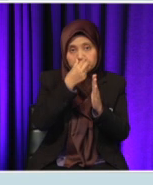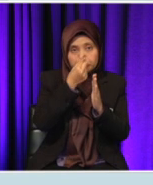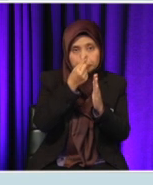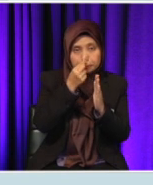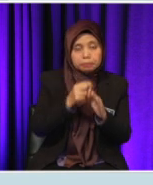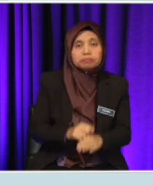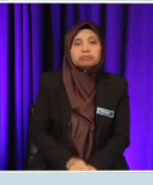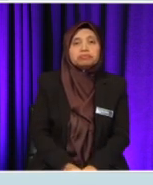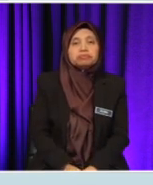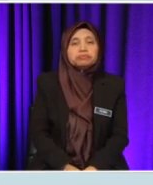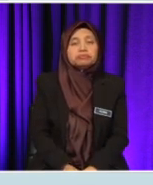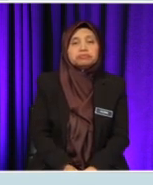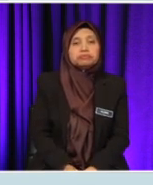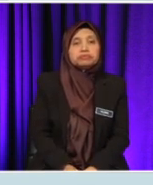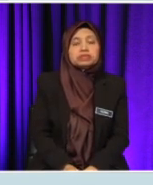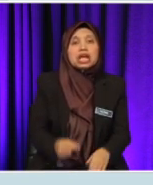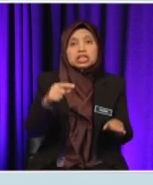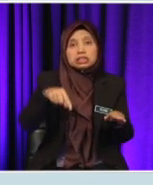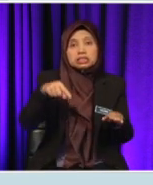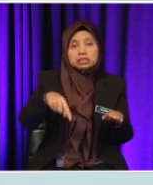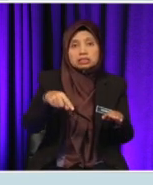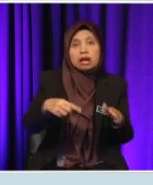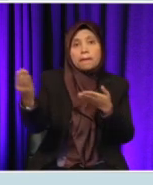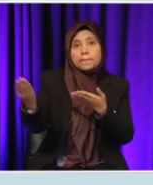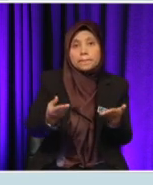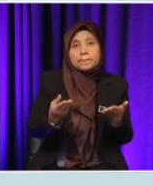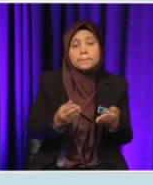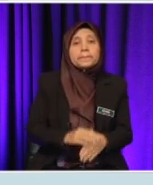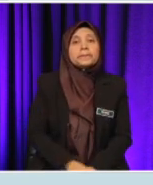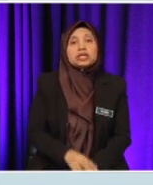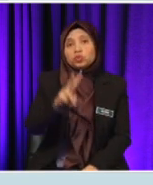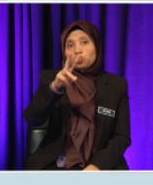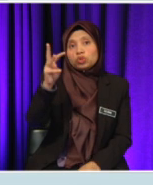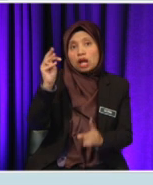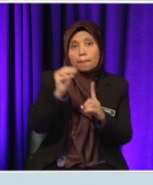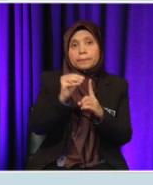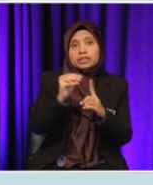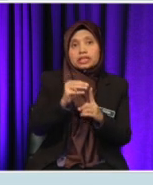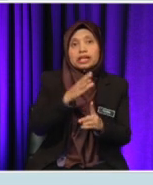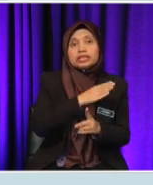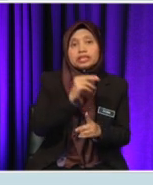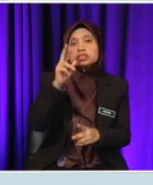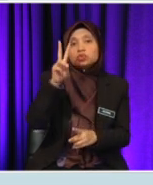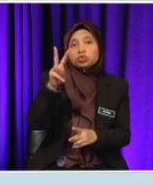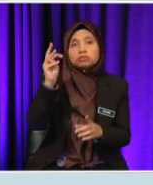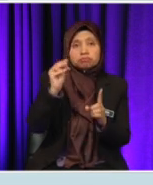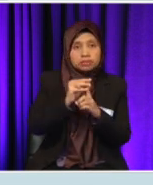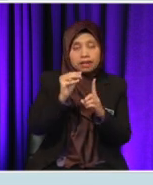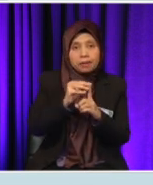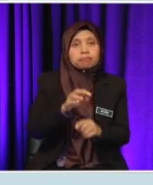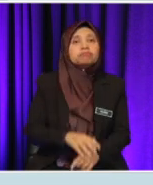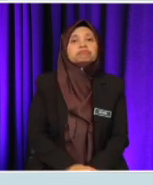Oke kita masuk di sini membawa dua maka dari sini membawa 2